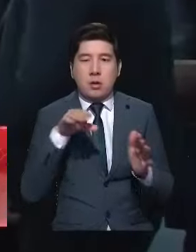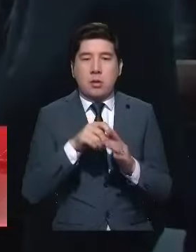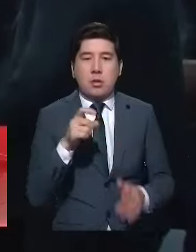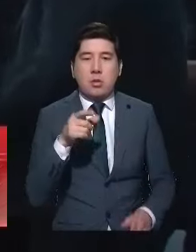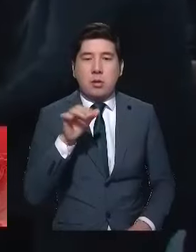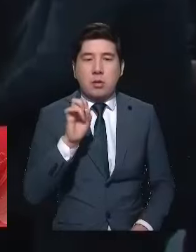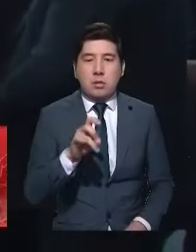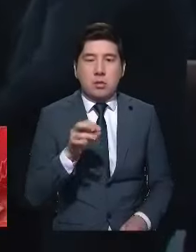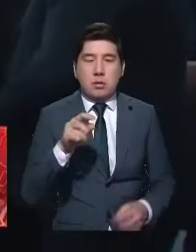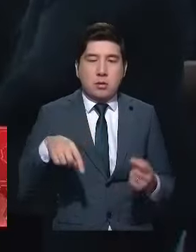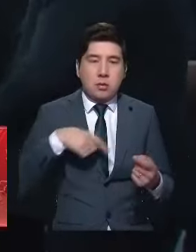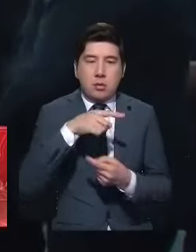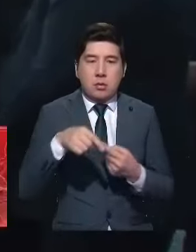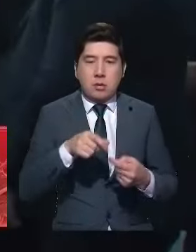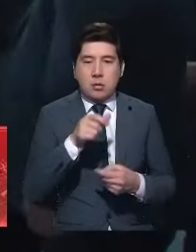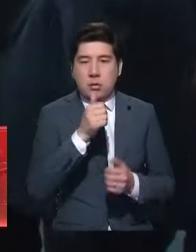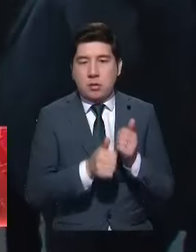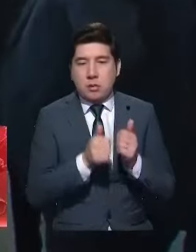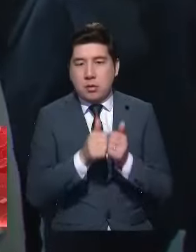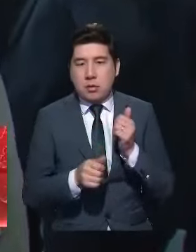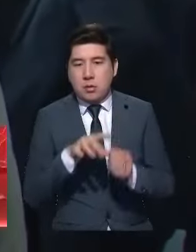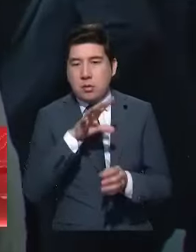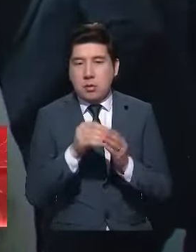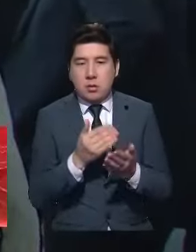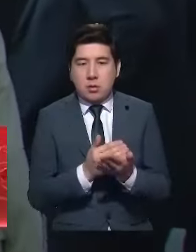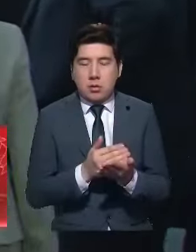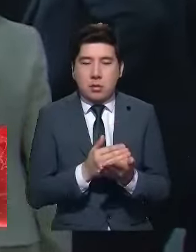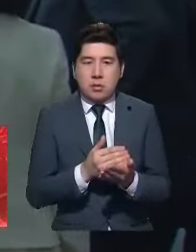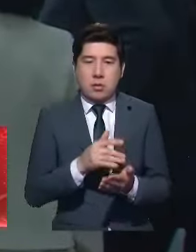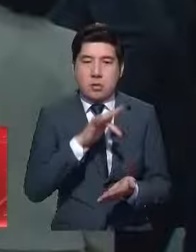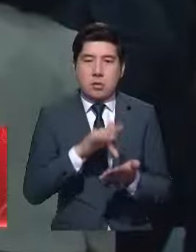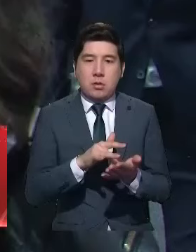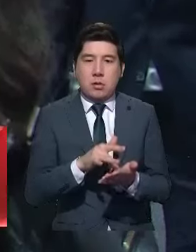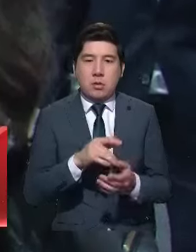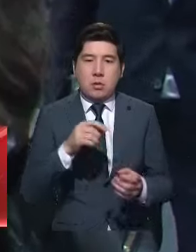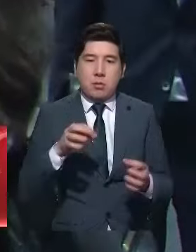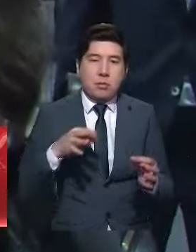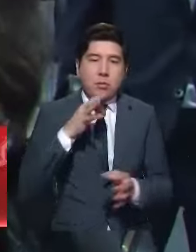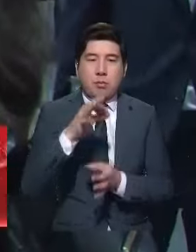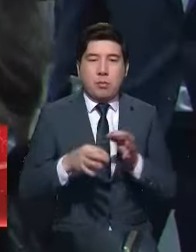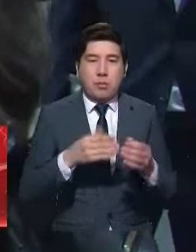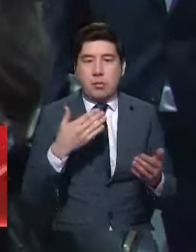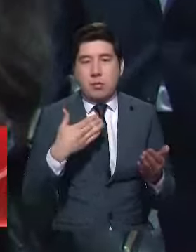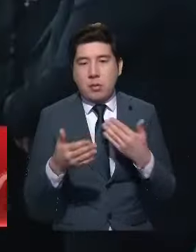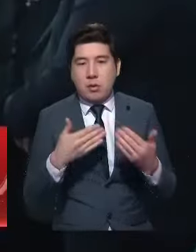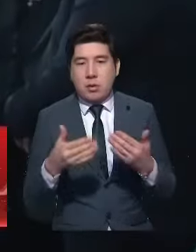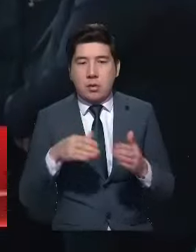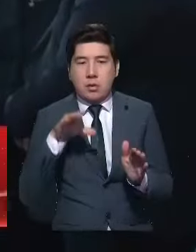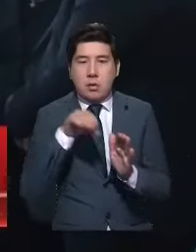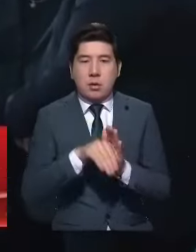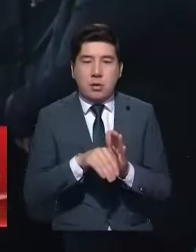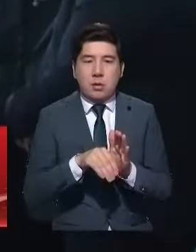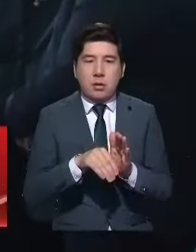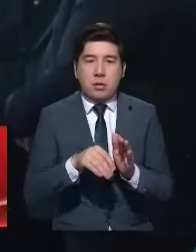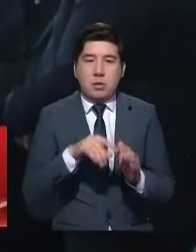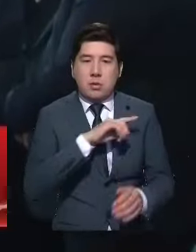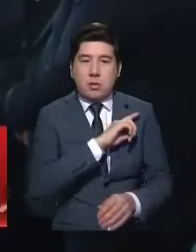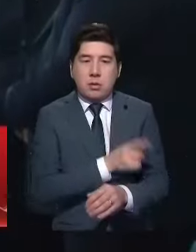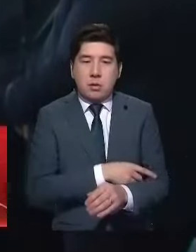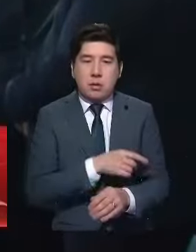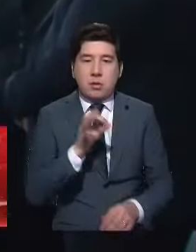в бизнесе, в частном секторе, в каких-то международных отношениях. Мы делаем очень сильный фокус